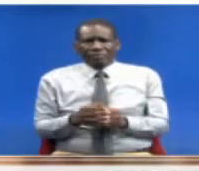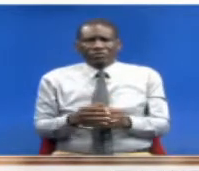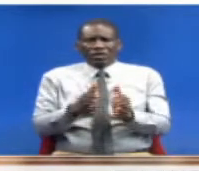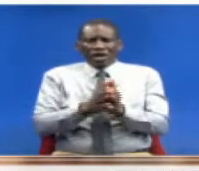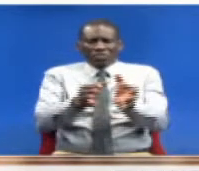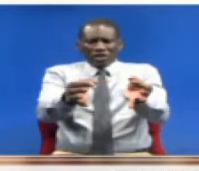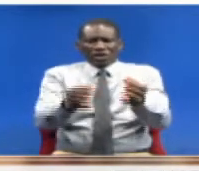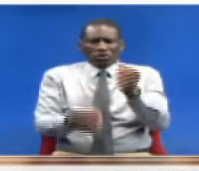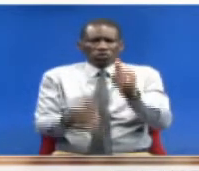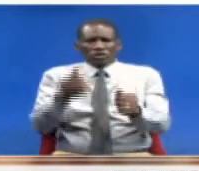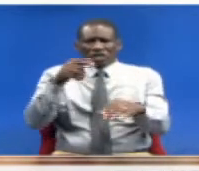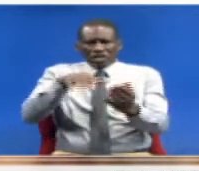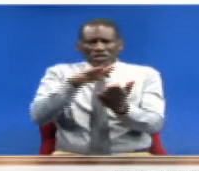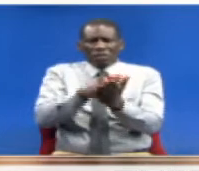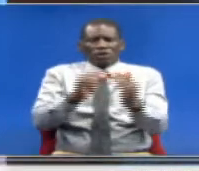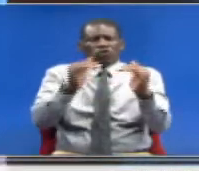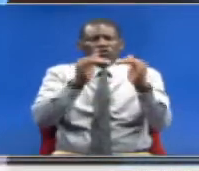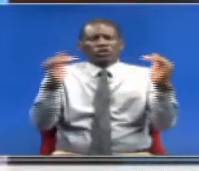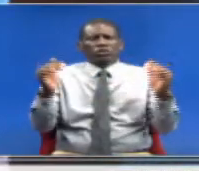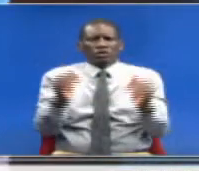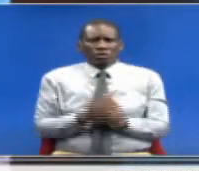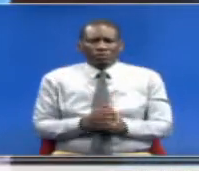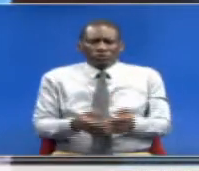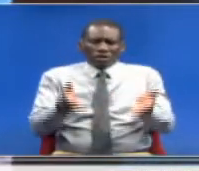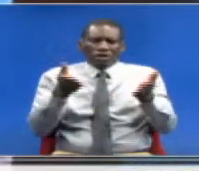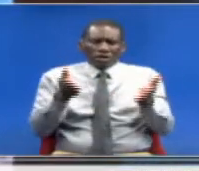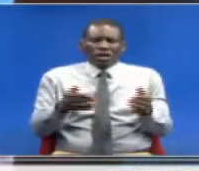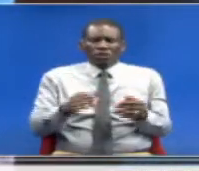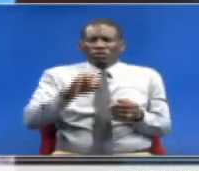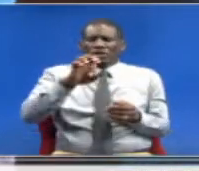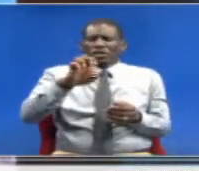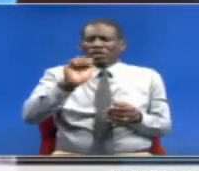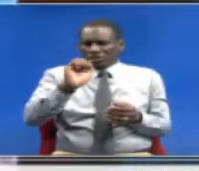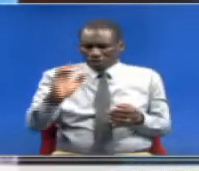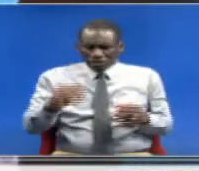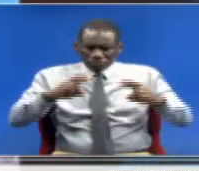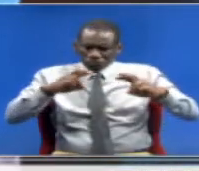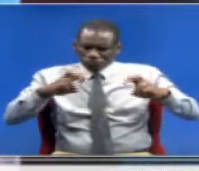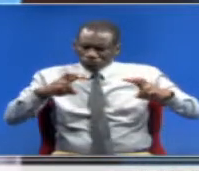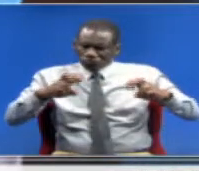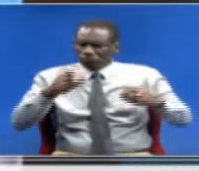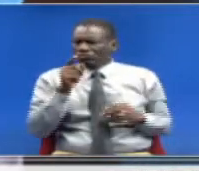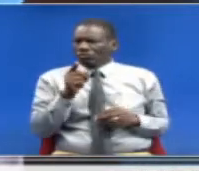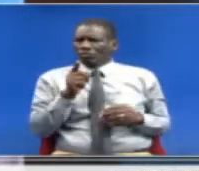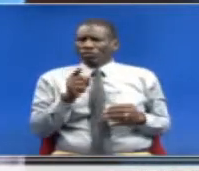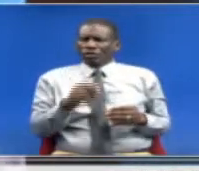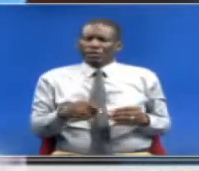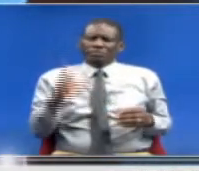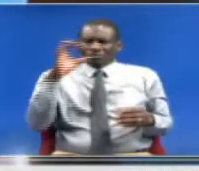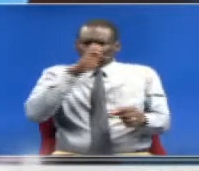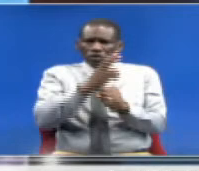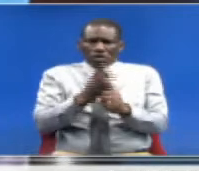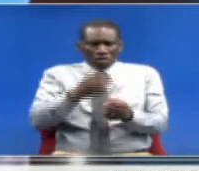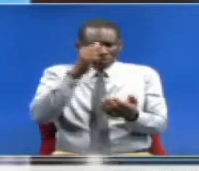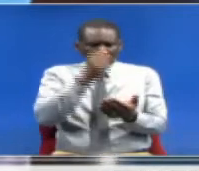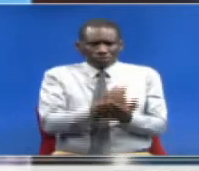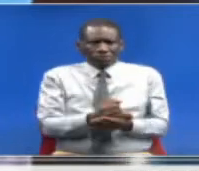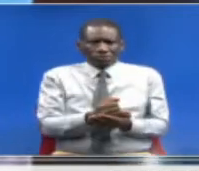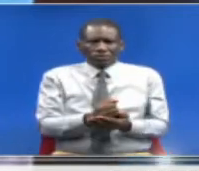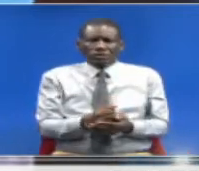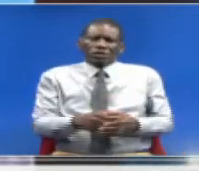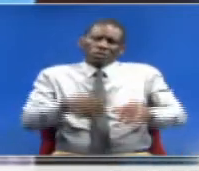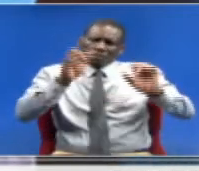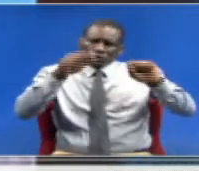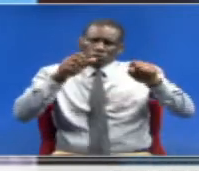zilizoko katika benki ya Equity. Sasa tume ya EACC inachunguza utumizi mbaya wa ofisi, uwezekano